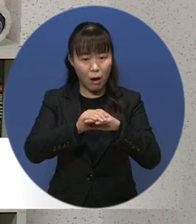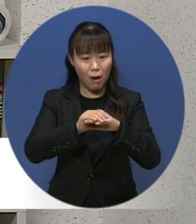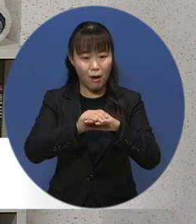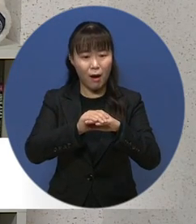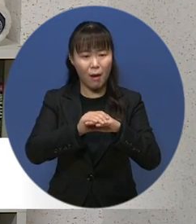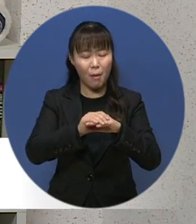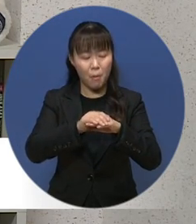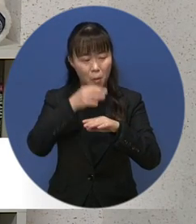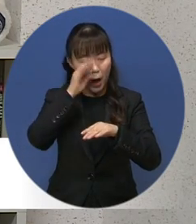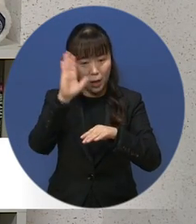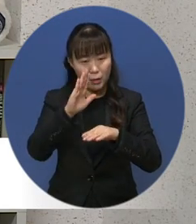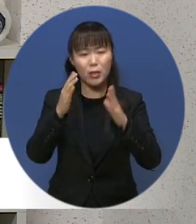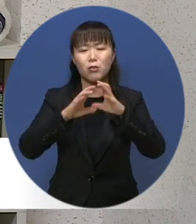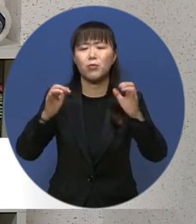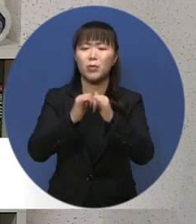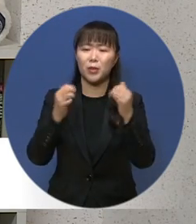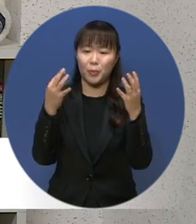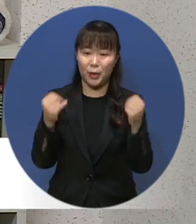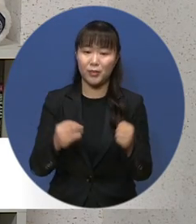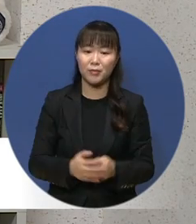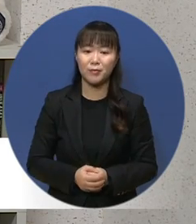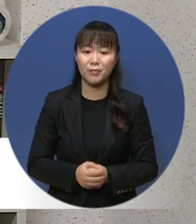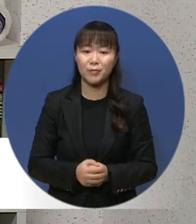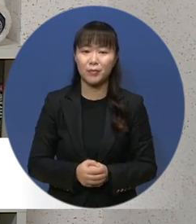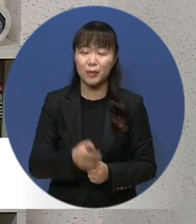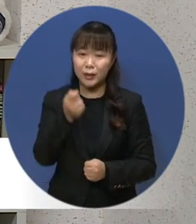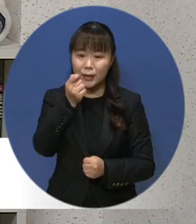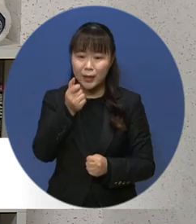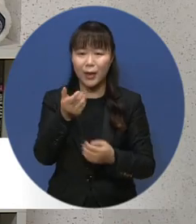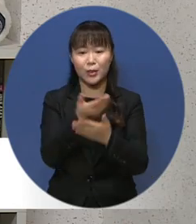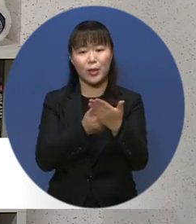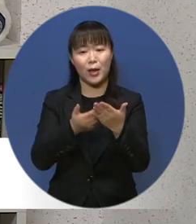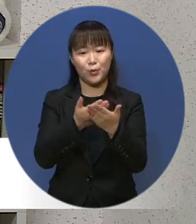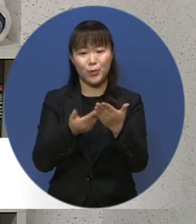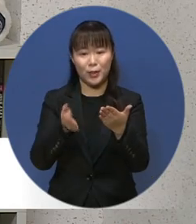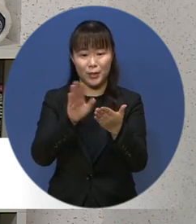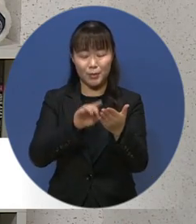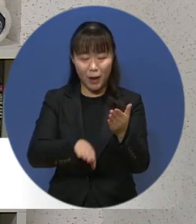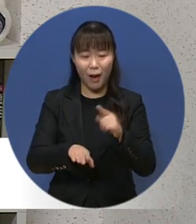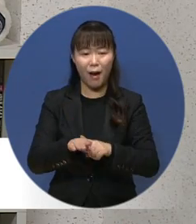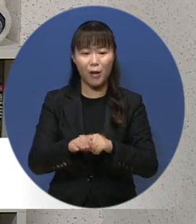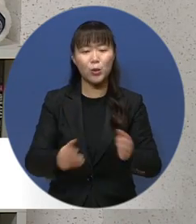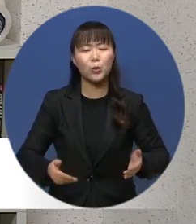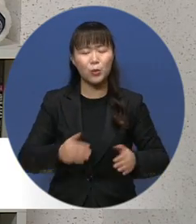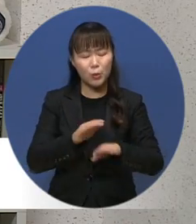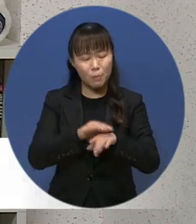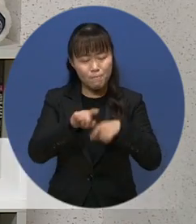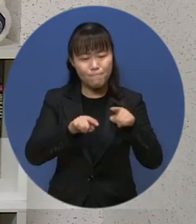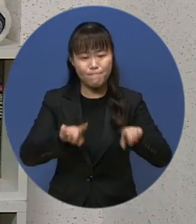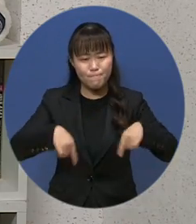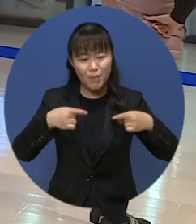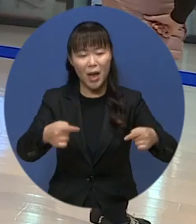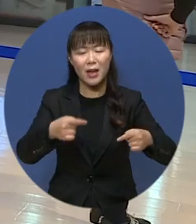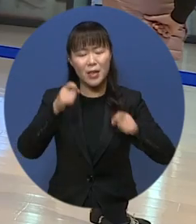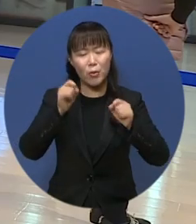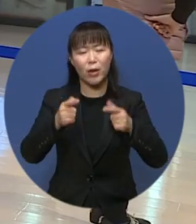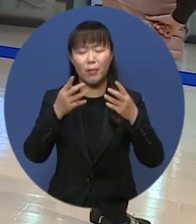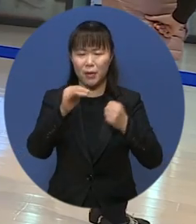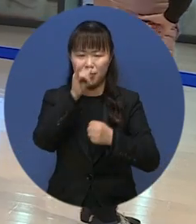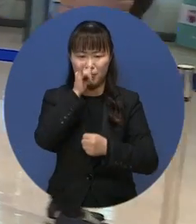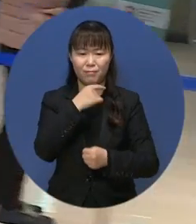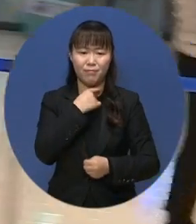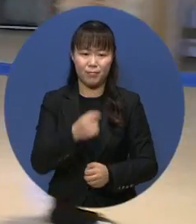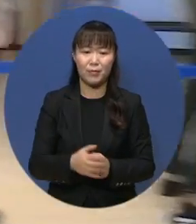않았던 이웃들이 또 많이 계시거든요. 작은 나눔이지만 동참할 수 있는 기회가 좀 있었으면 좋겠다는 생각입니다.